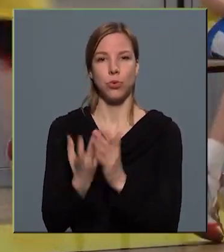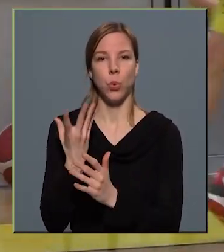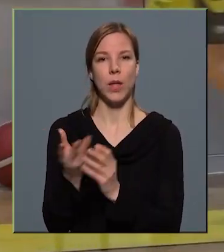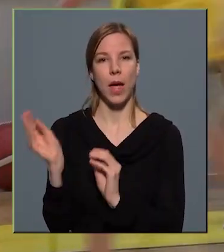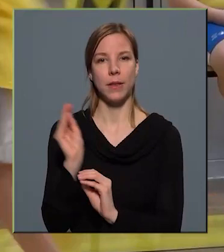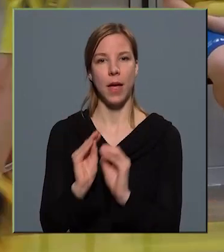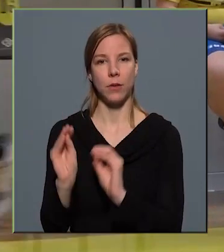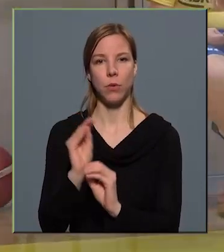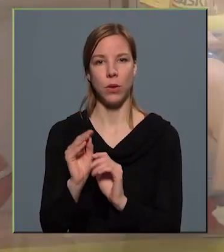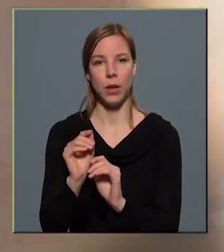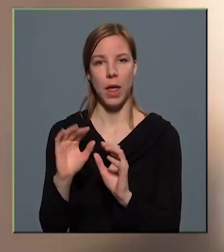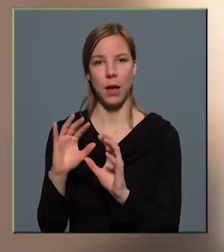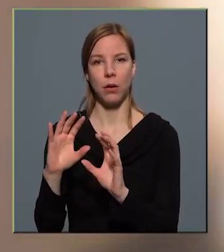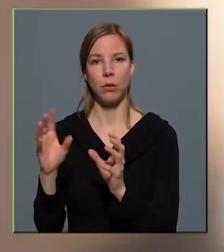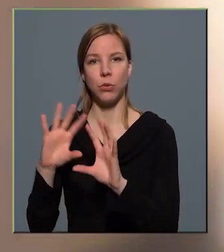Down írta le először